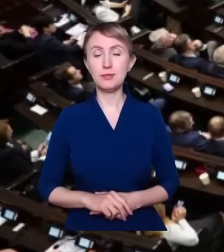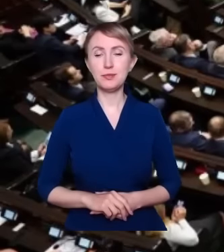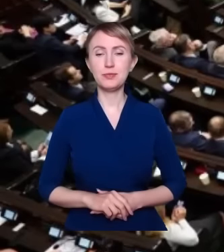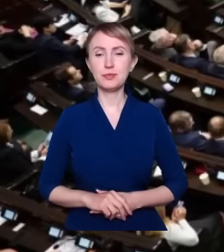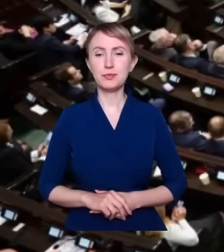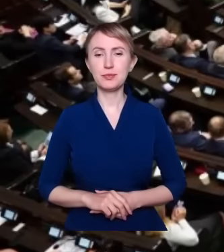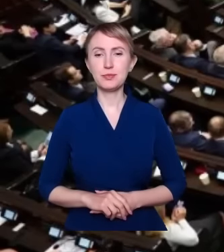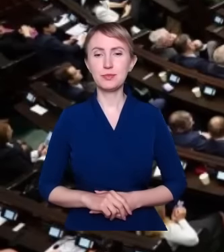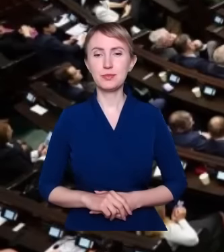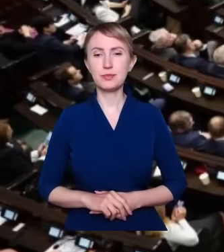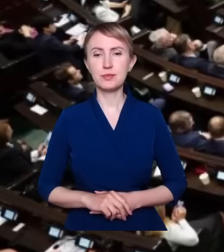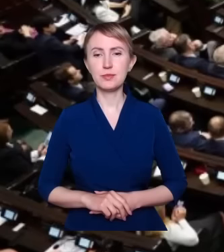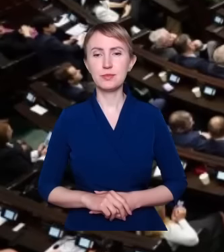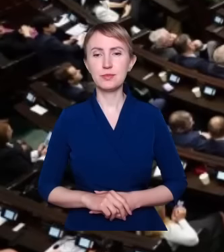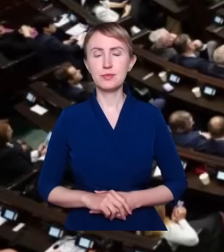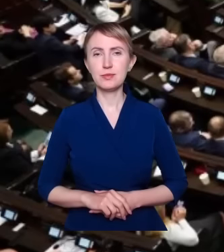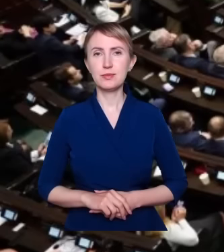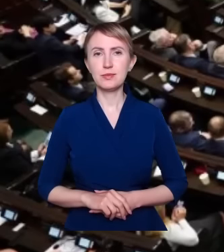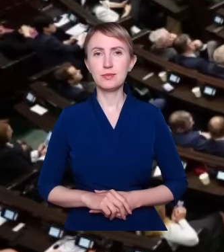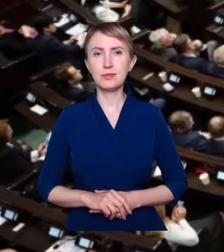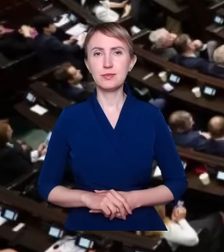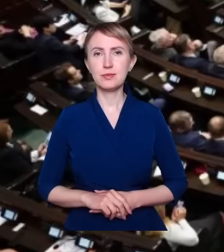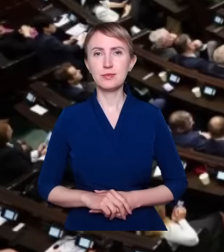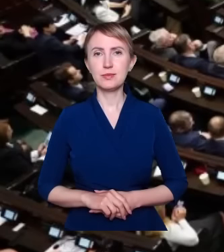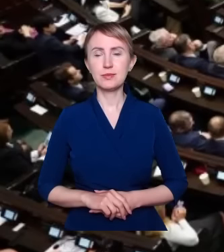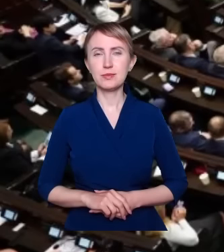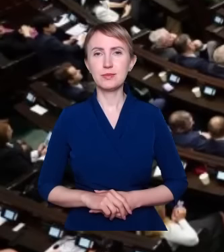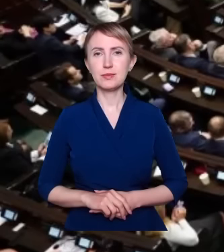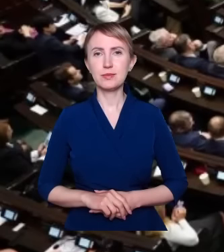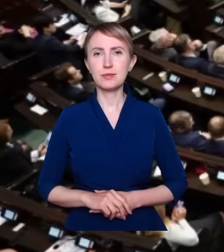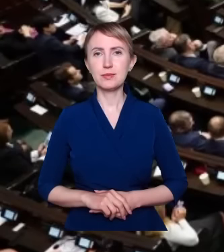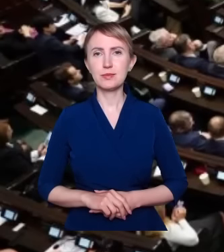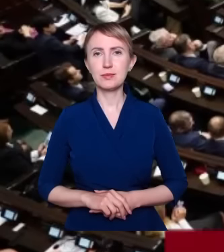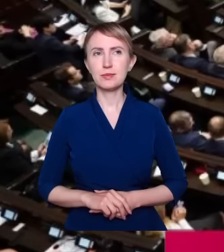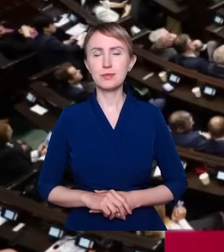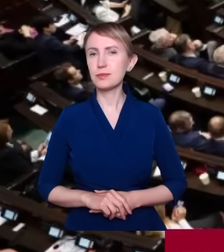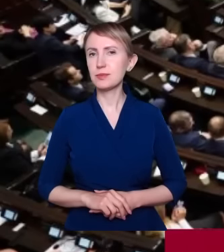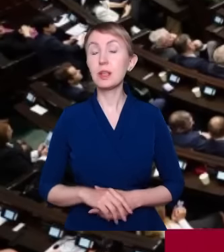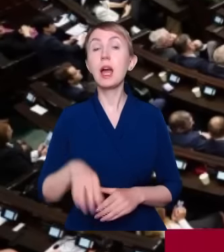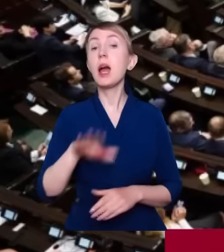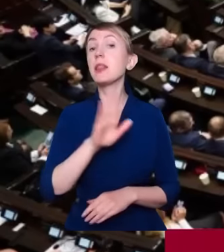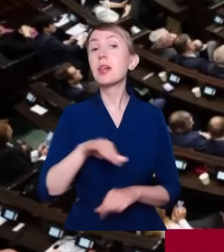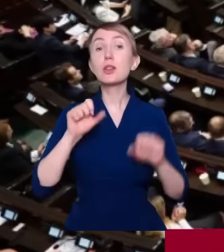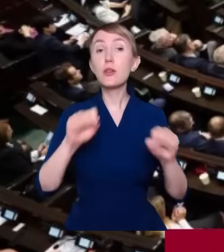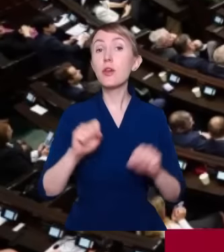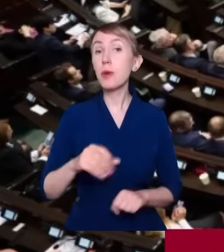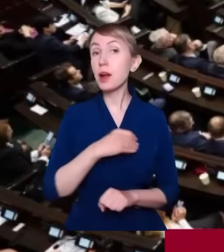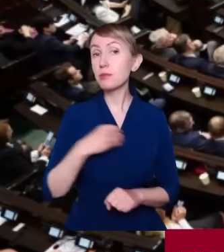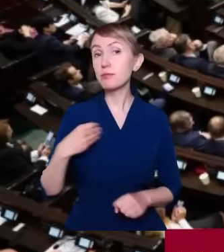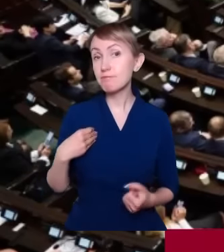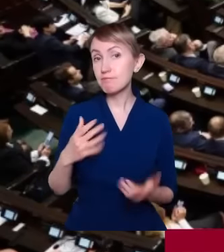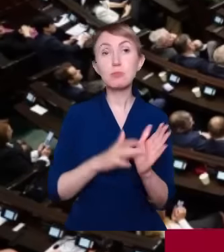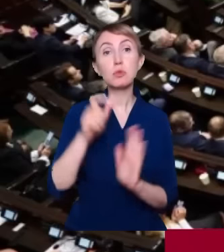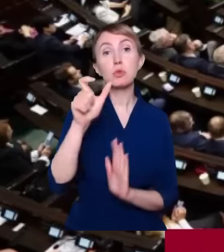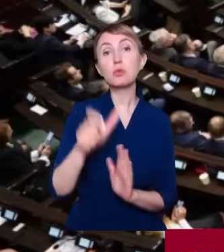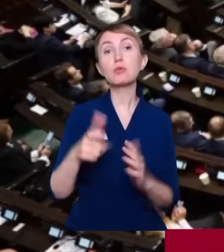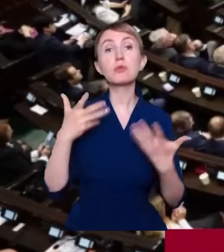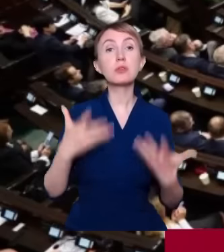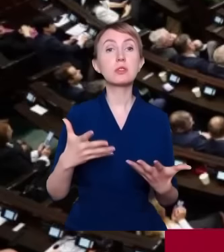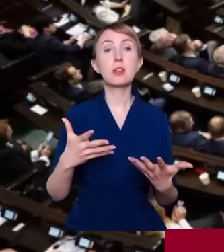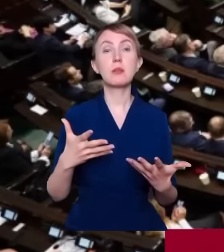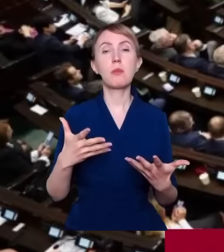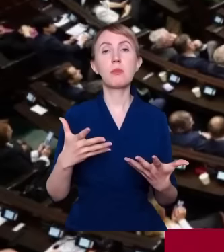koniec. Zobaczymy, co się wydarzy w Narodowym Banku Polskim. Donald Tusk chce usunięcia